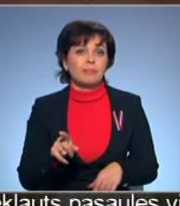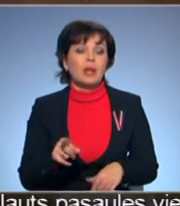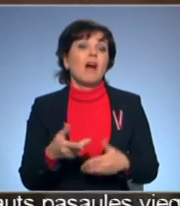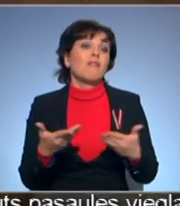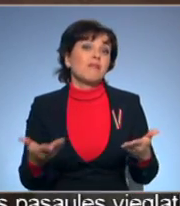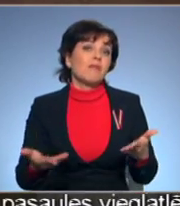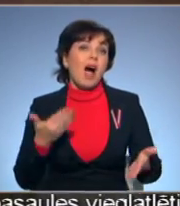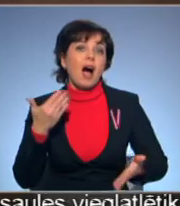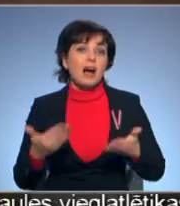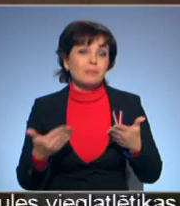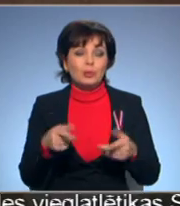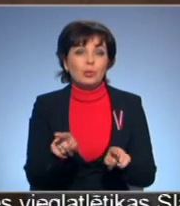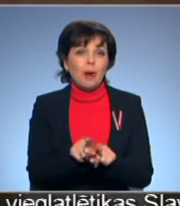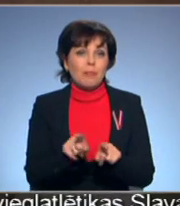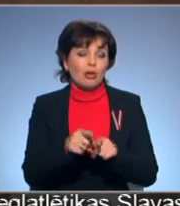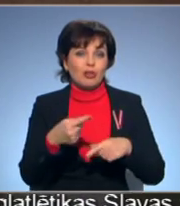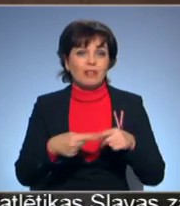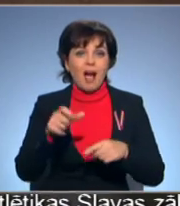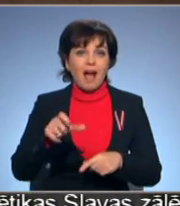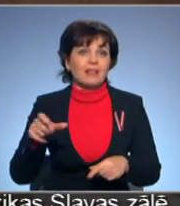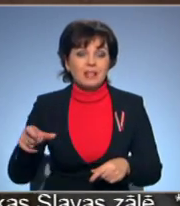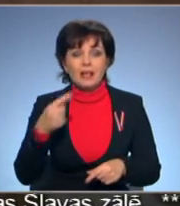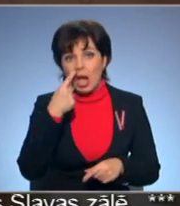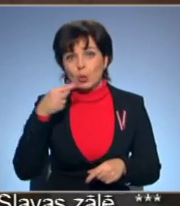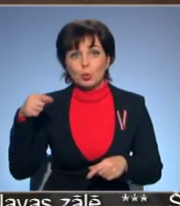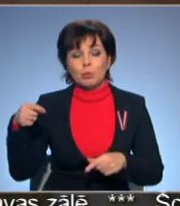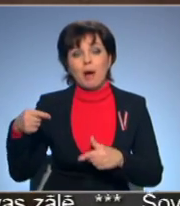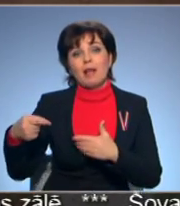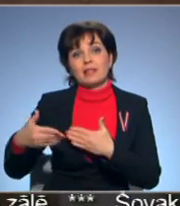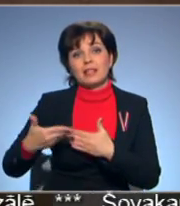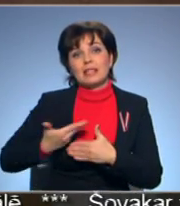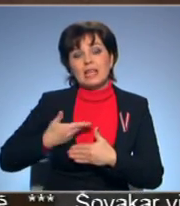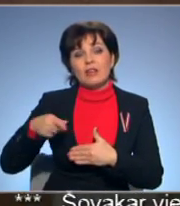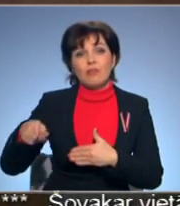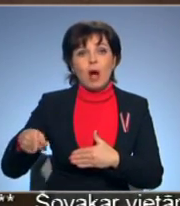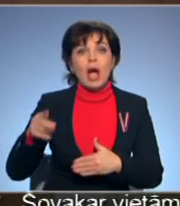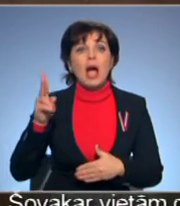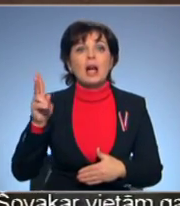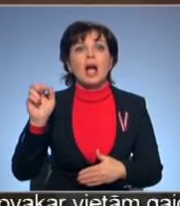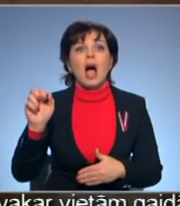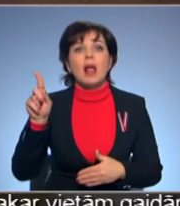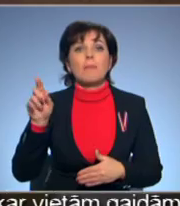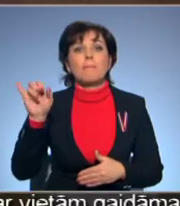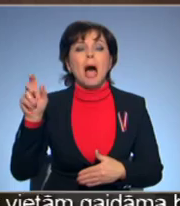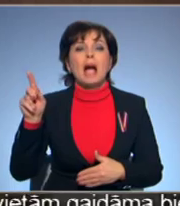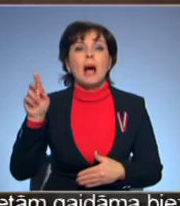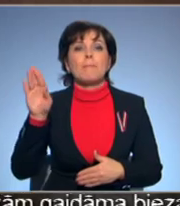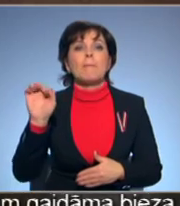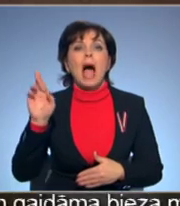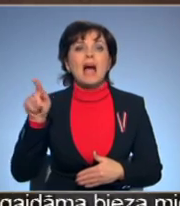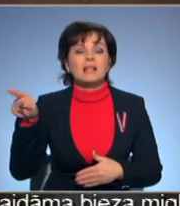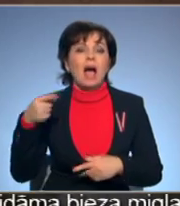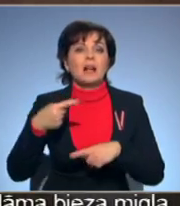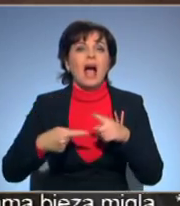nu, varbūt tie paši radinieki, mums jau te turpat netālu dzīvoja tāda Kalpaks Marta, kā saka radiniece,